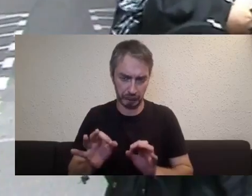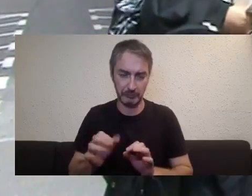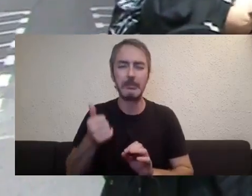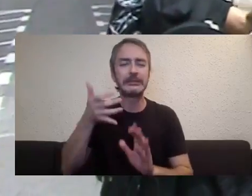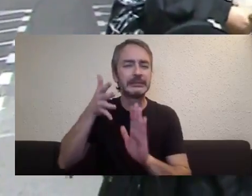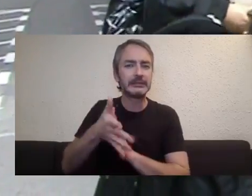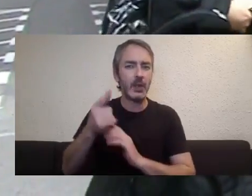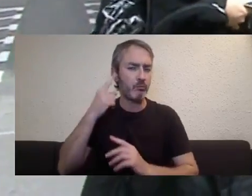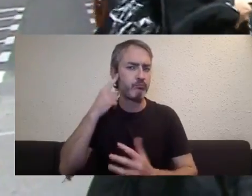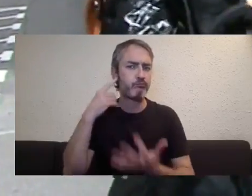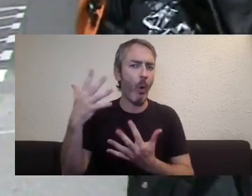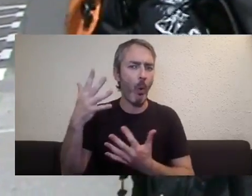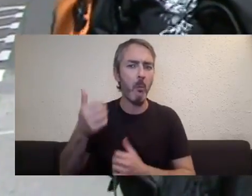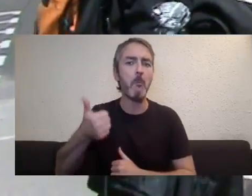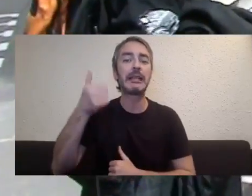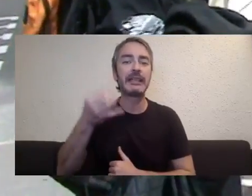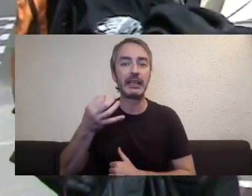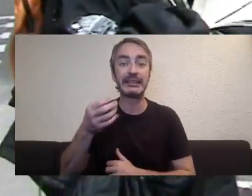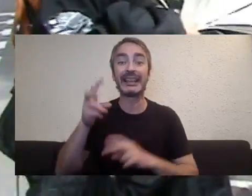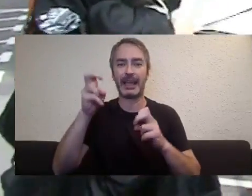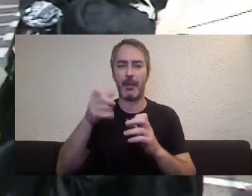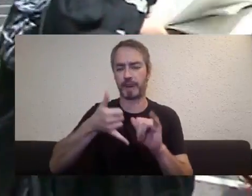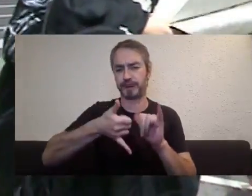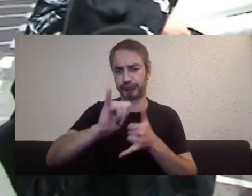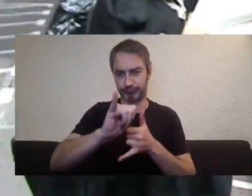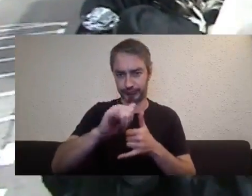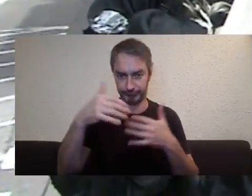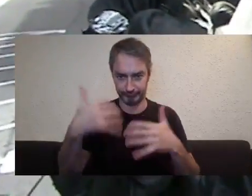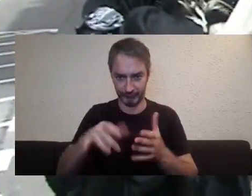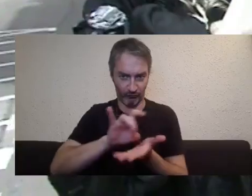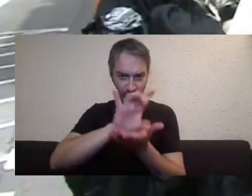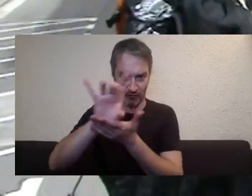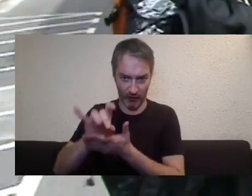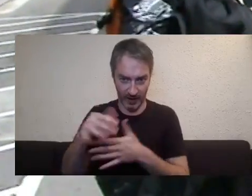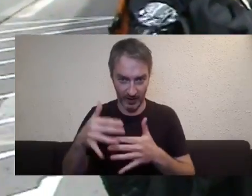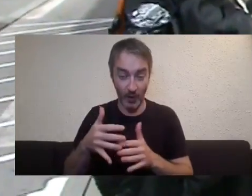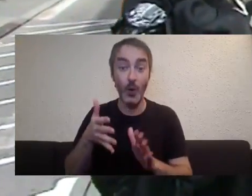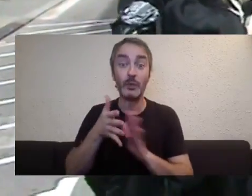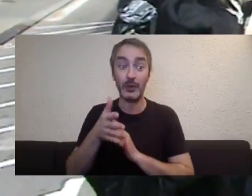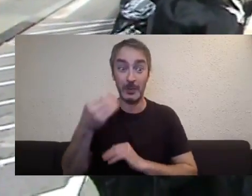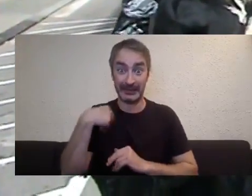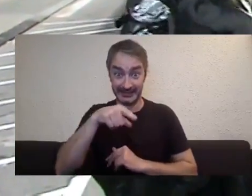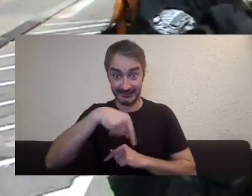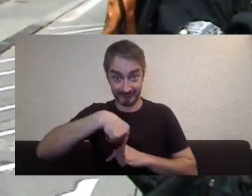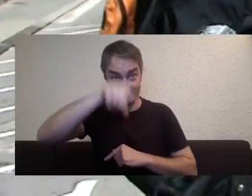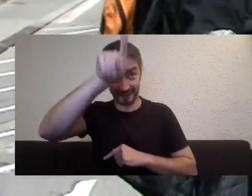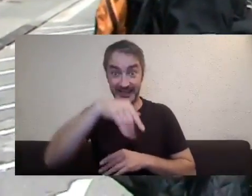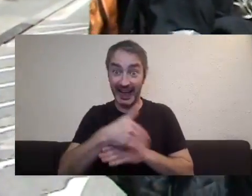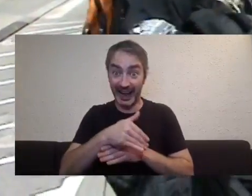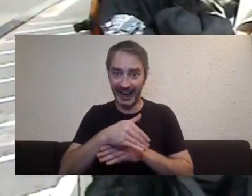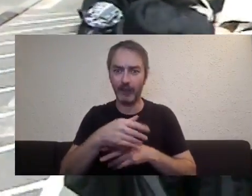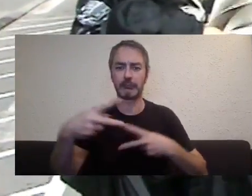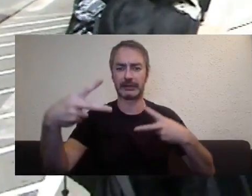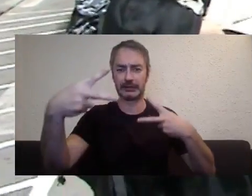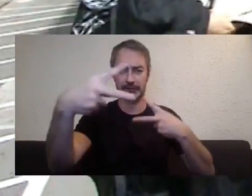potser el més a destacar va ser el desallotjament en si, perquè va estar aquest carrer